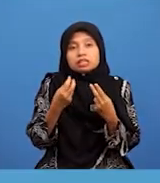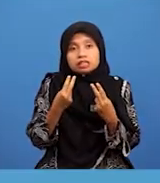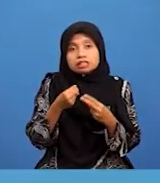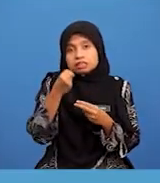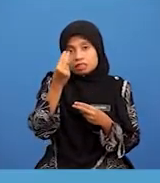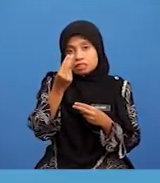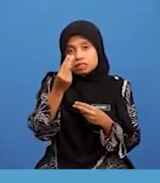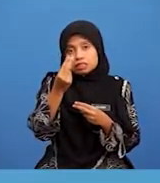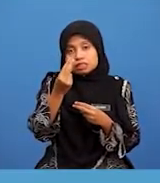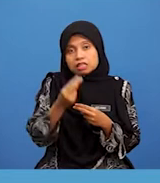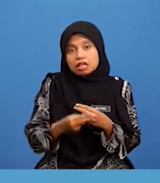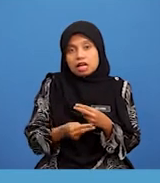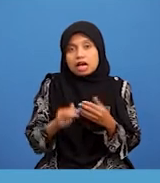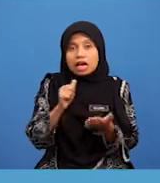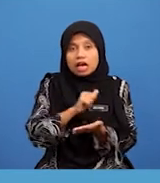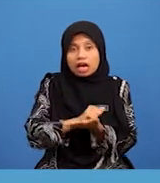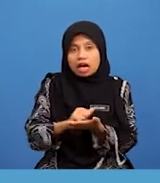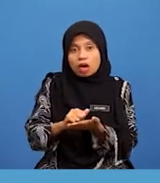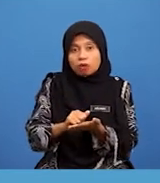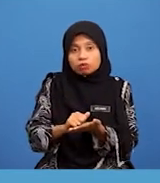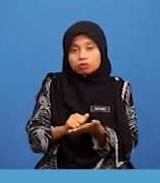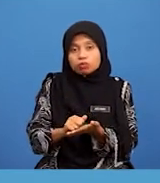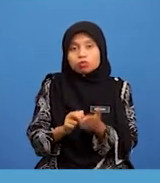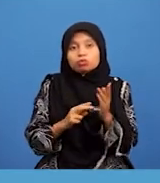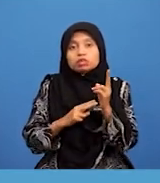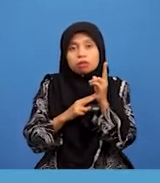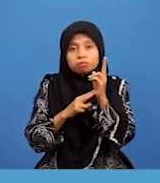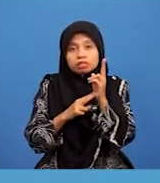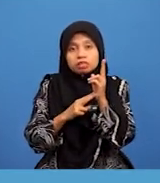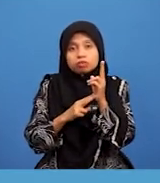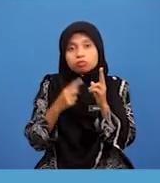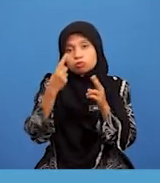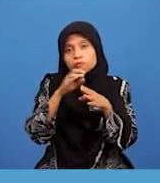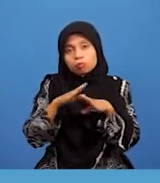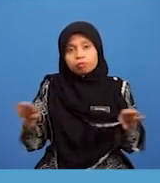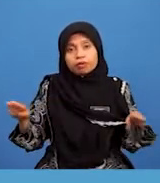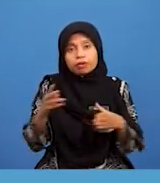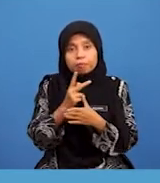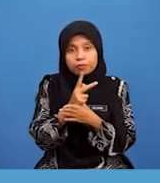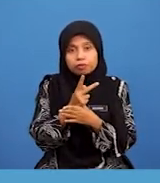Nyatakan akaun utama bagi pembubaran perkongsian.